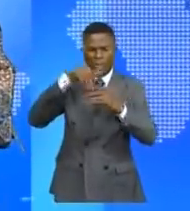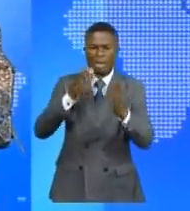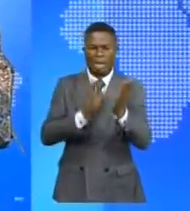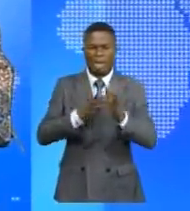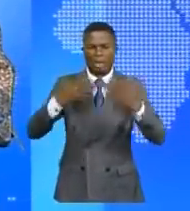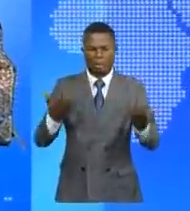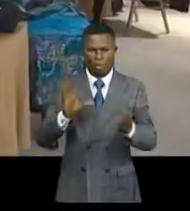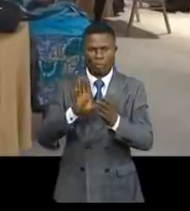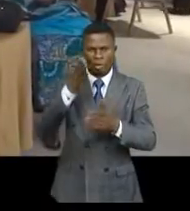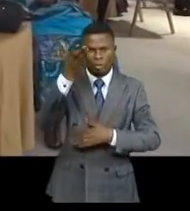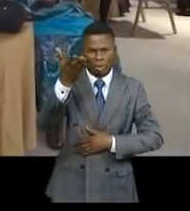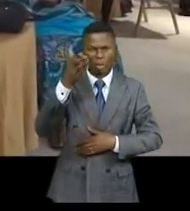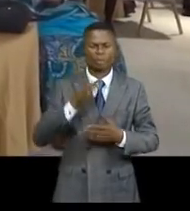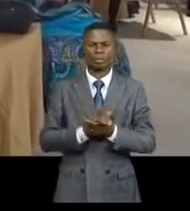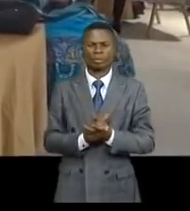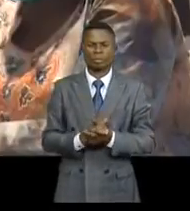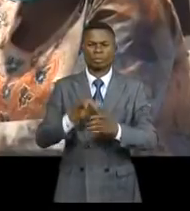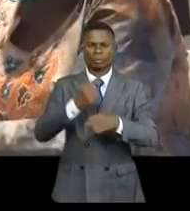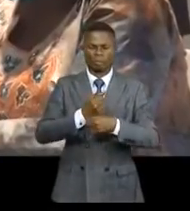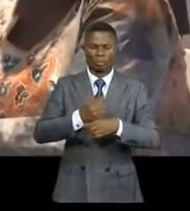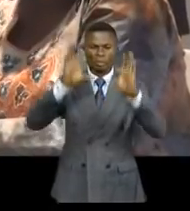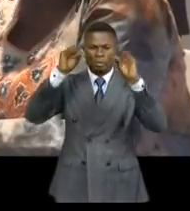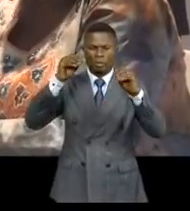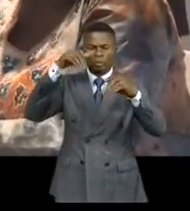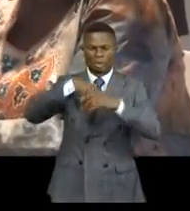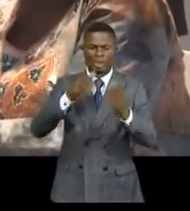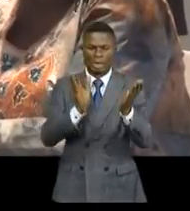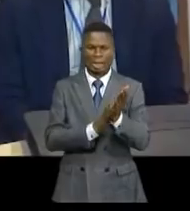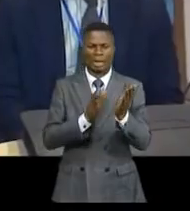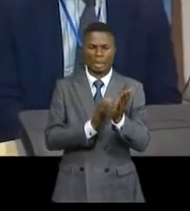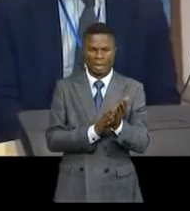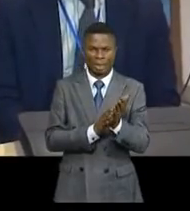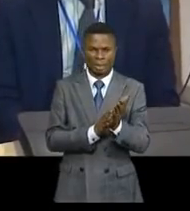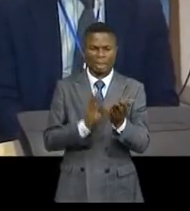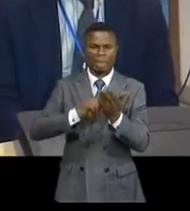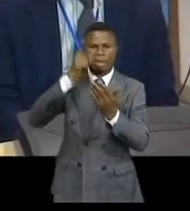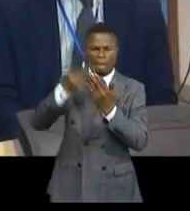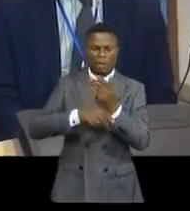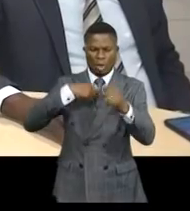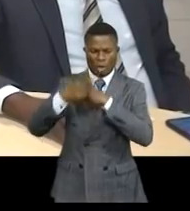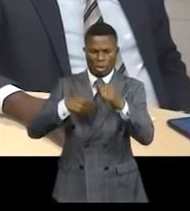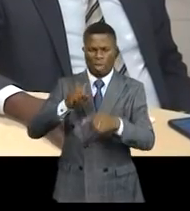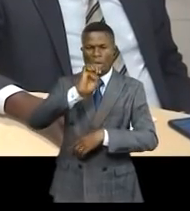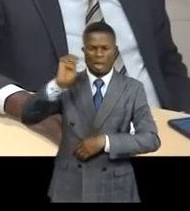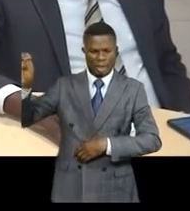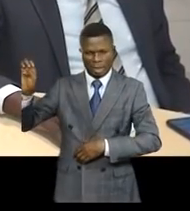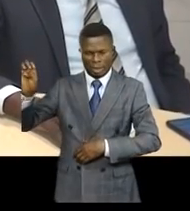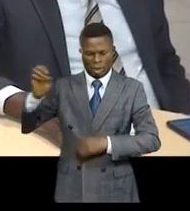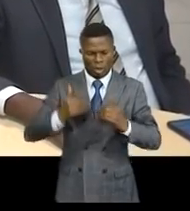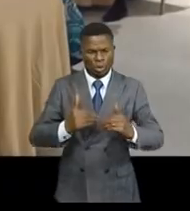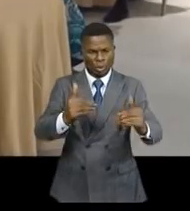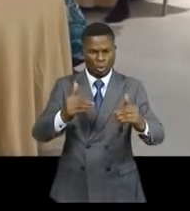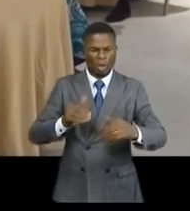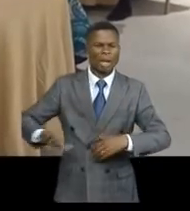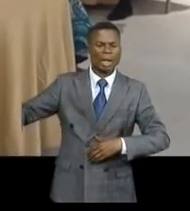commissaire Emmanuel. L'installation des cantines dans les établissements scolaires, programme lancé déjà à l'Est, va se poursuivre sur